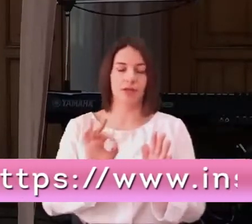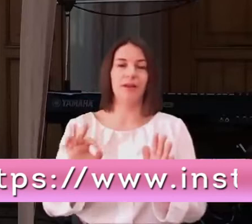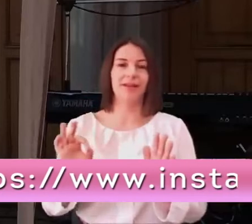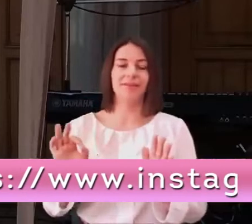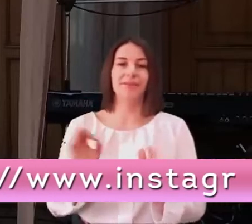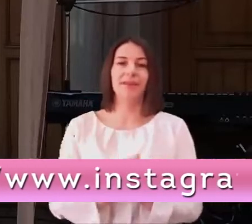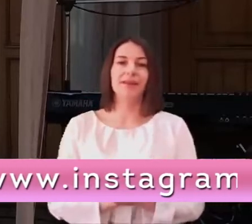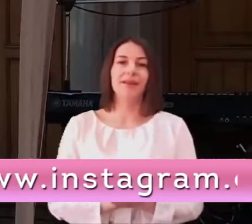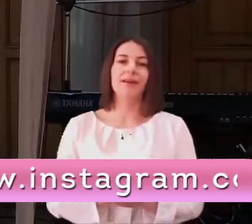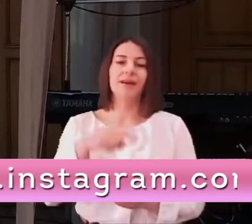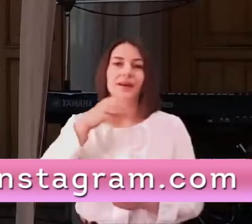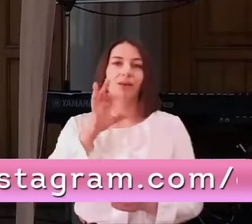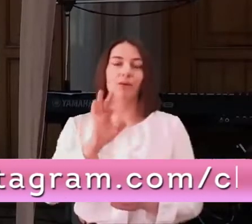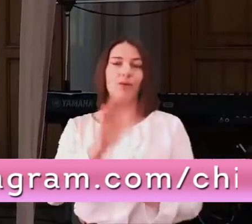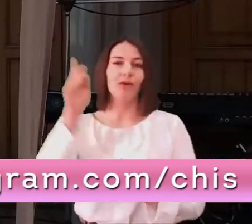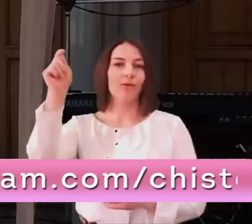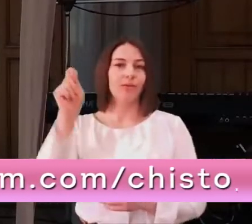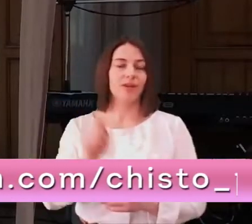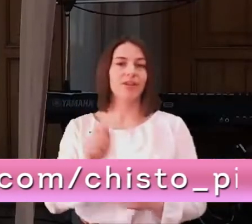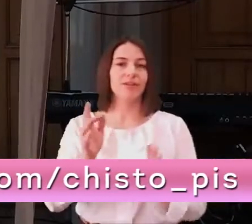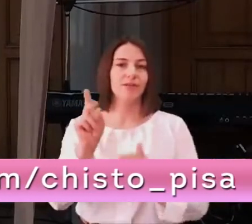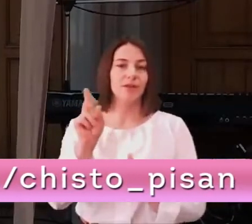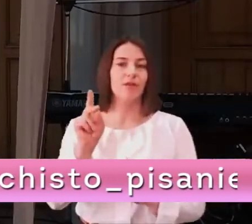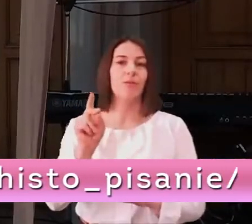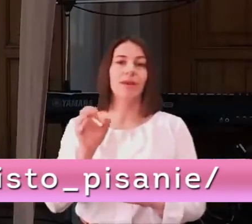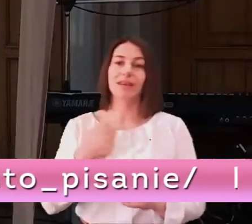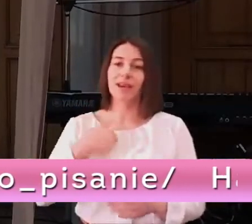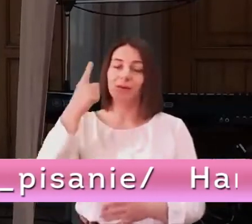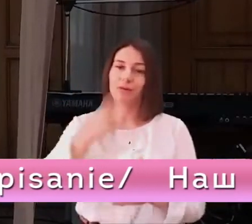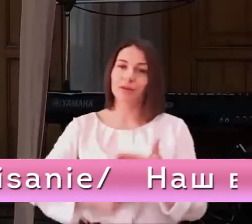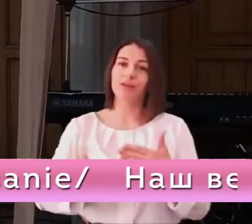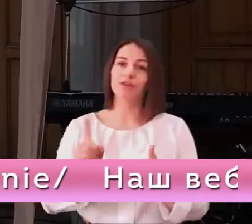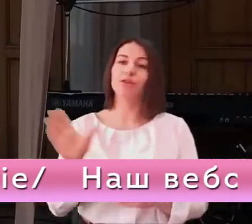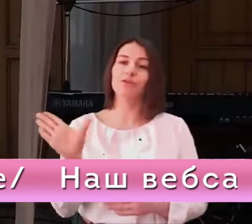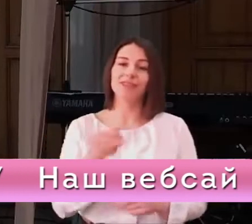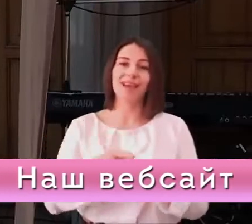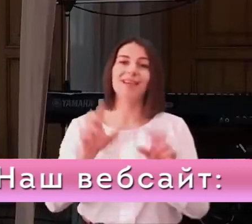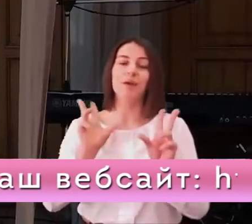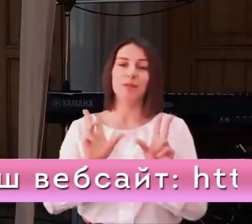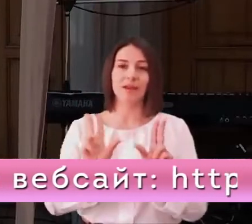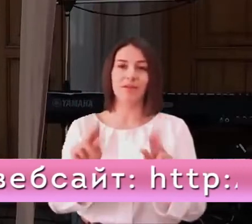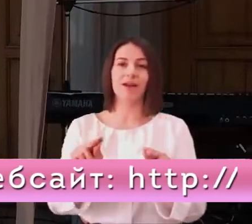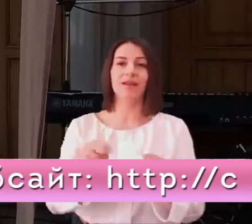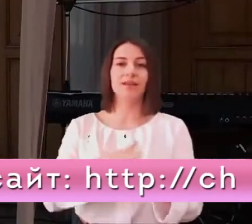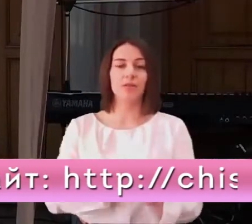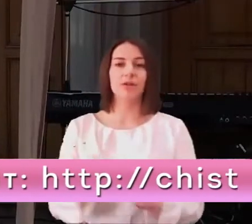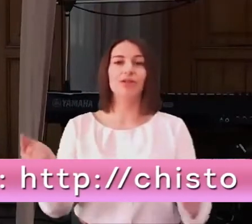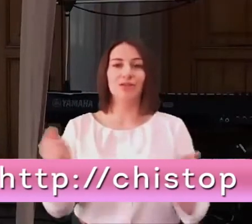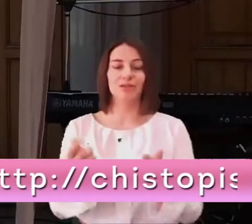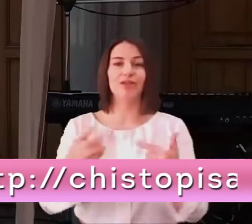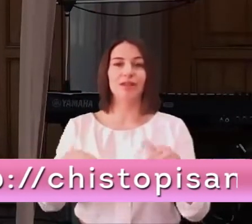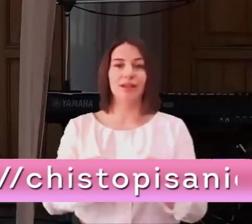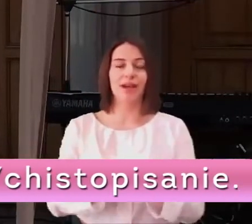втором пришествии. И я уверен, что эти обетования, они исполнятся точно так же, как и все пророчества, которые исполнились при первом